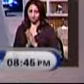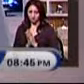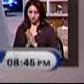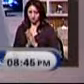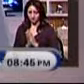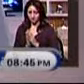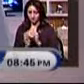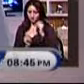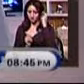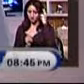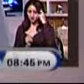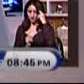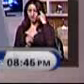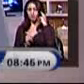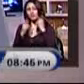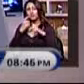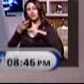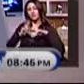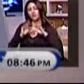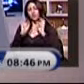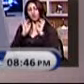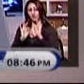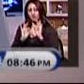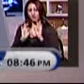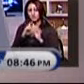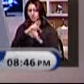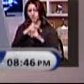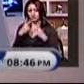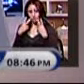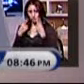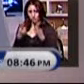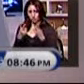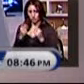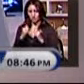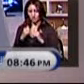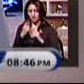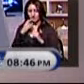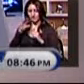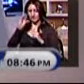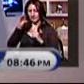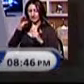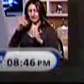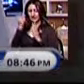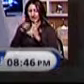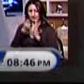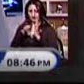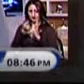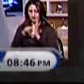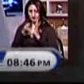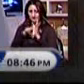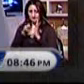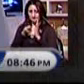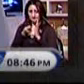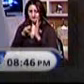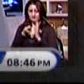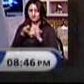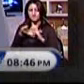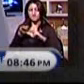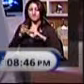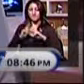النوبيين. يعني حقيقة اتهام بعض الاصوات النوبية اللي حضرتك بالاساءة لأهل النوبة في الرواية، بترد ازاي على هذا الكلام؟ برد طبعا ان لا